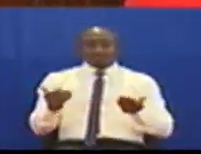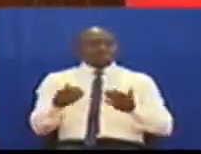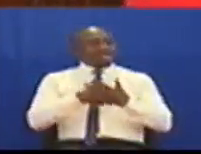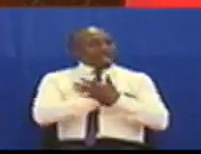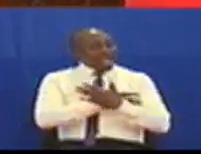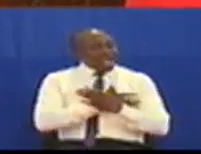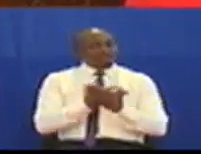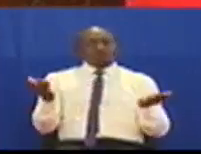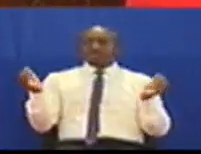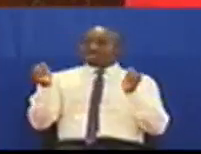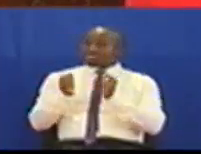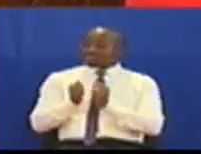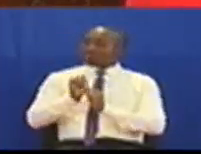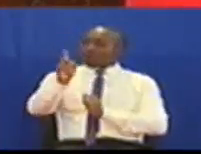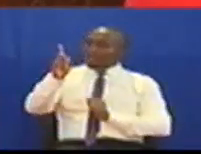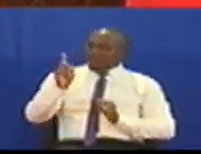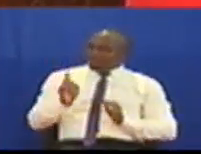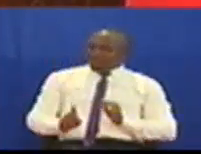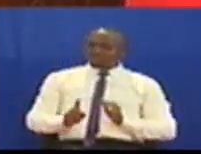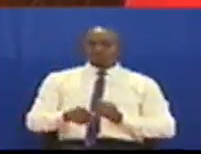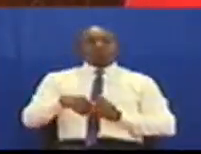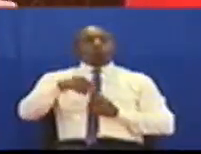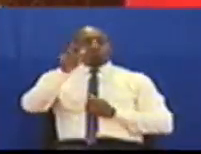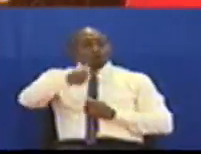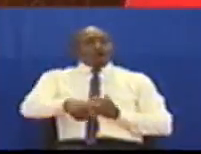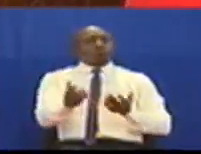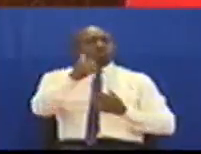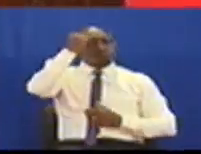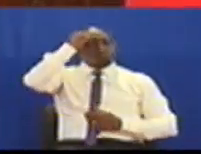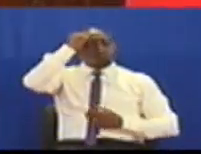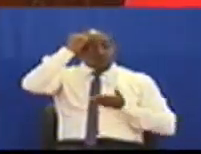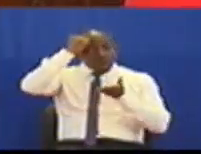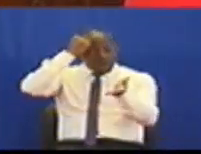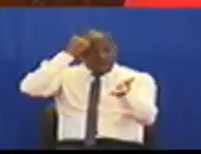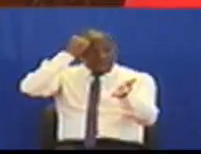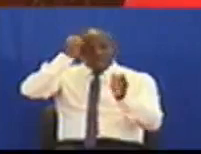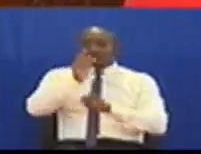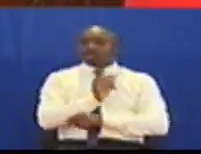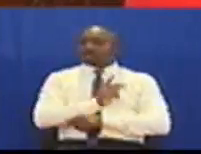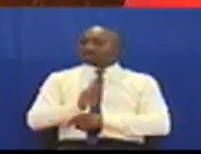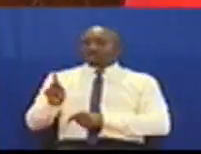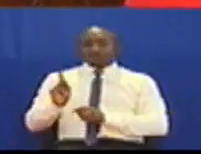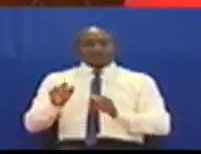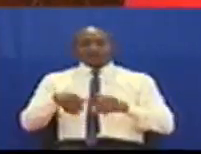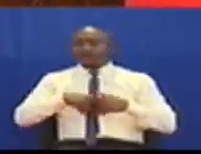hakuna kitu ambacho wewe utakumbukwa nacho kama hujaleta